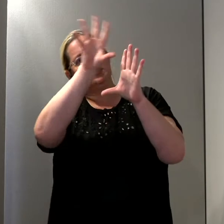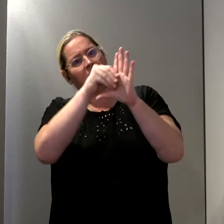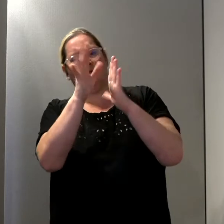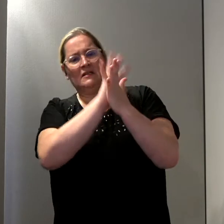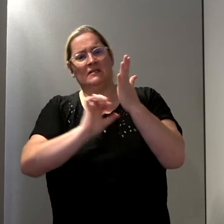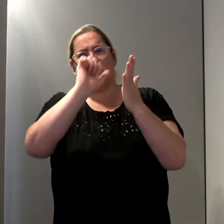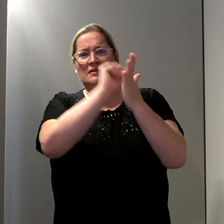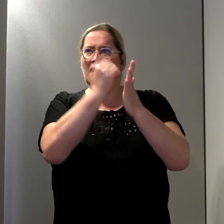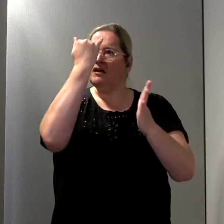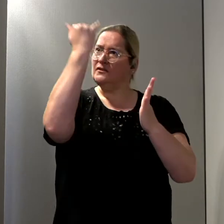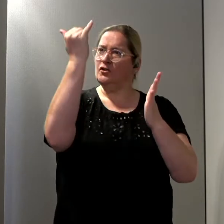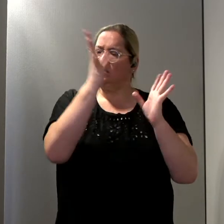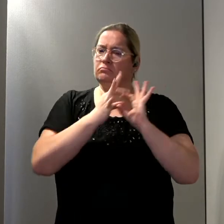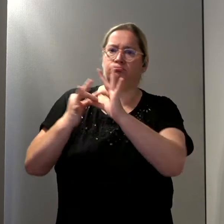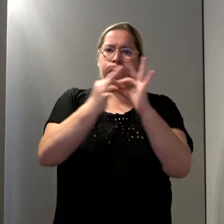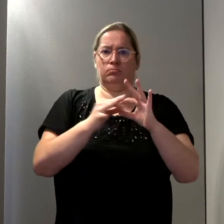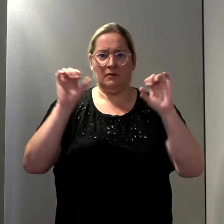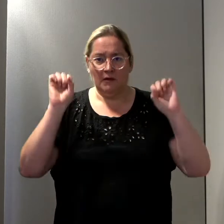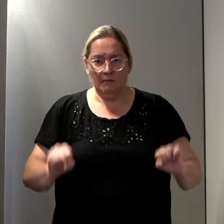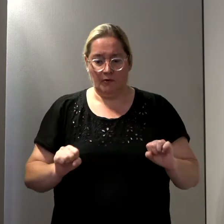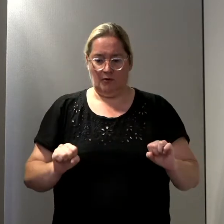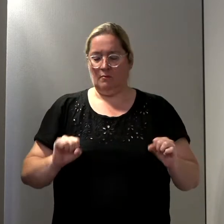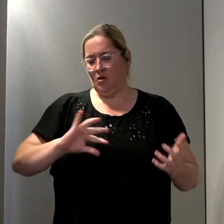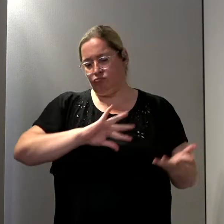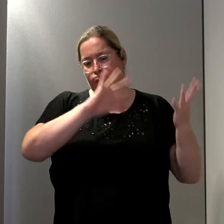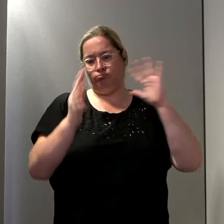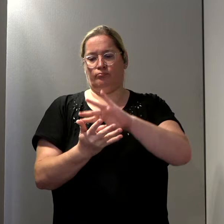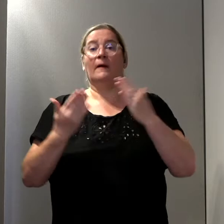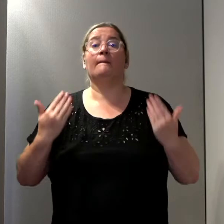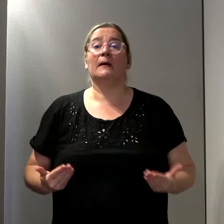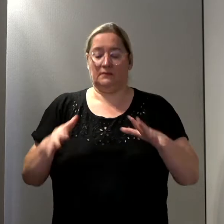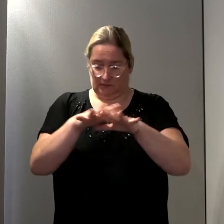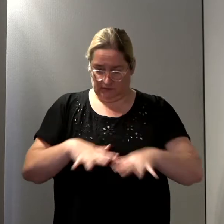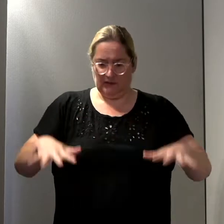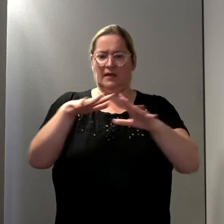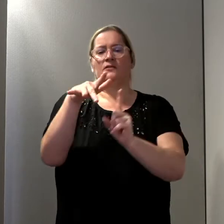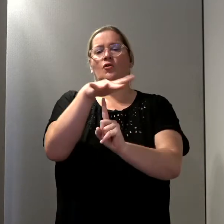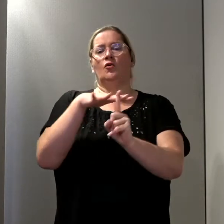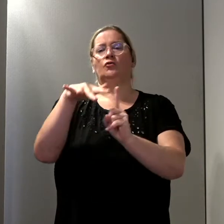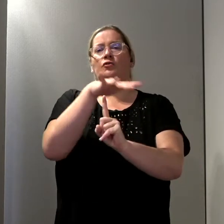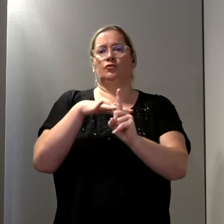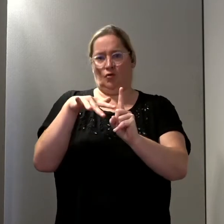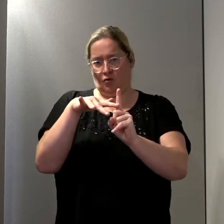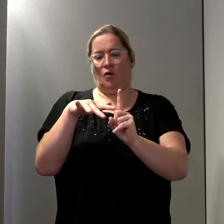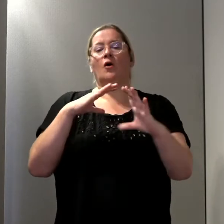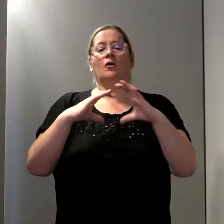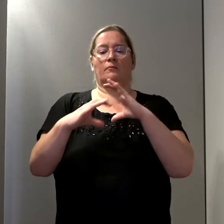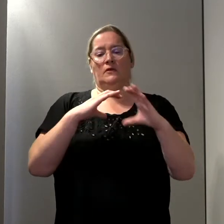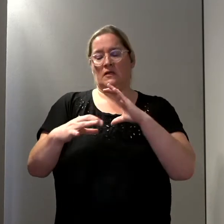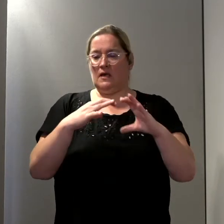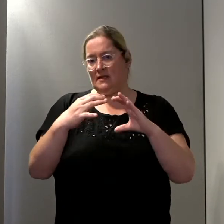commune. Et c'est vraiment dans l'ère des réseaux sociaux et de la communication que nous vivons un retour à des conventions